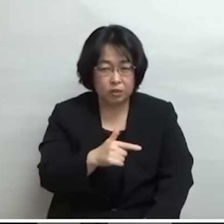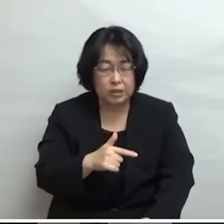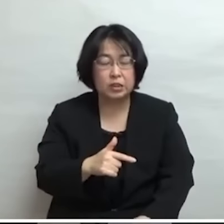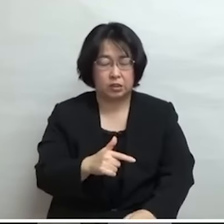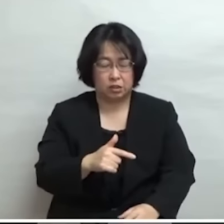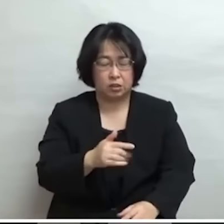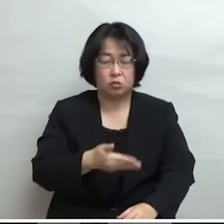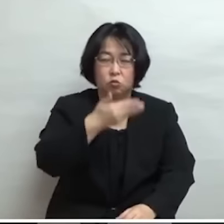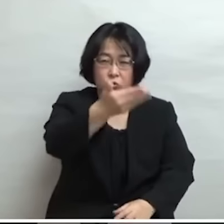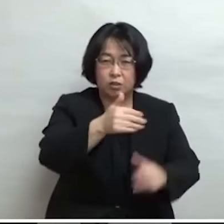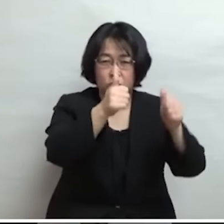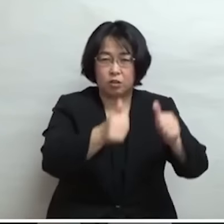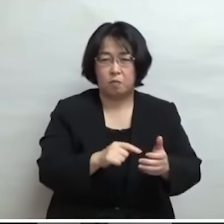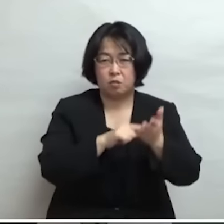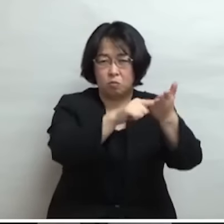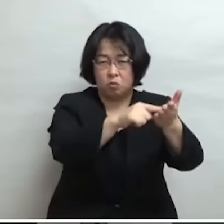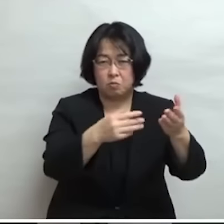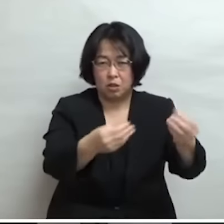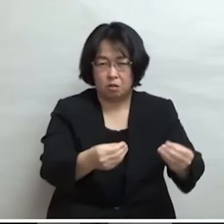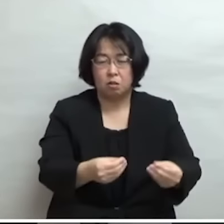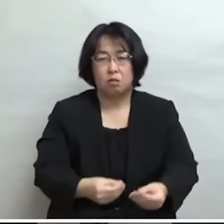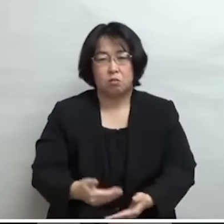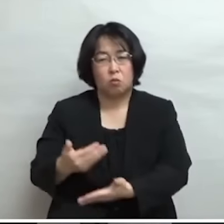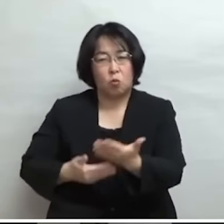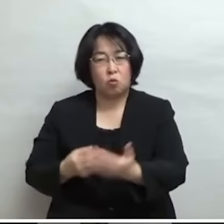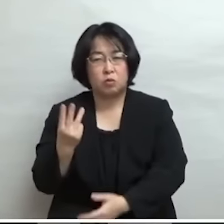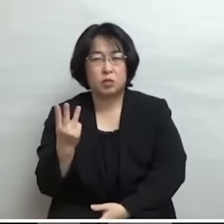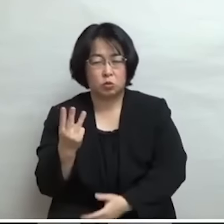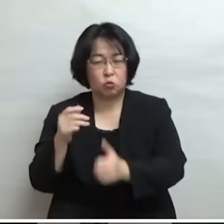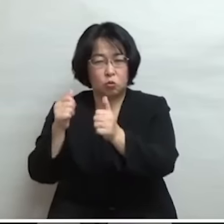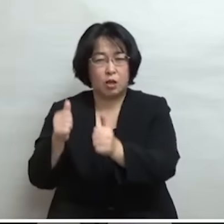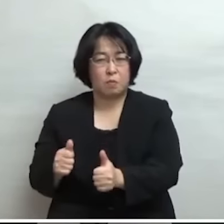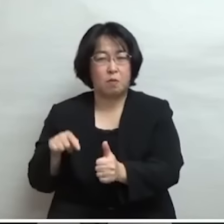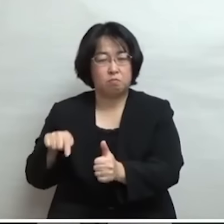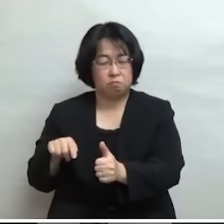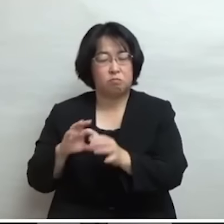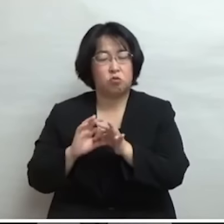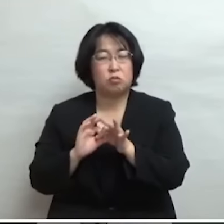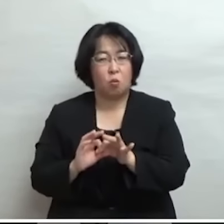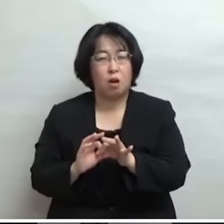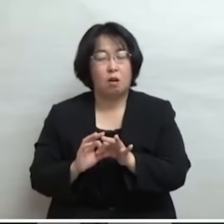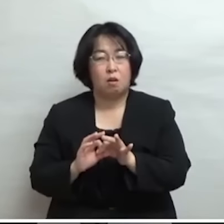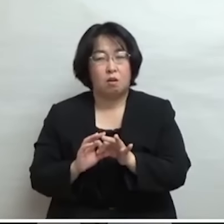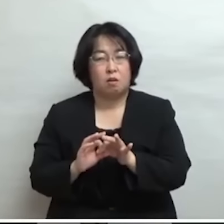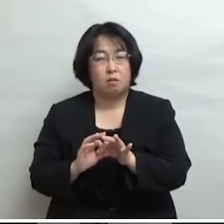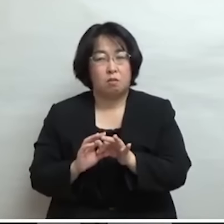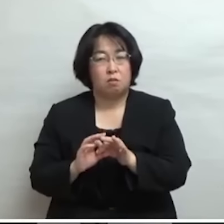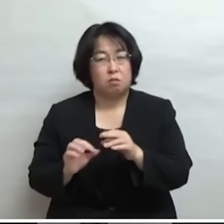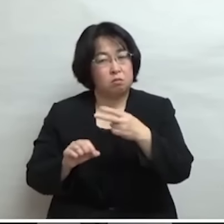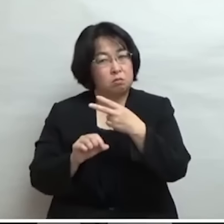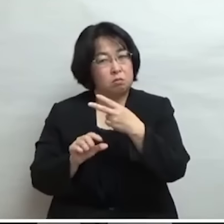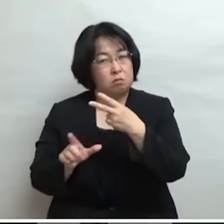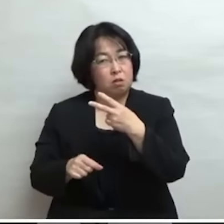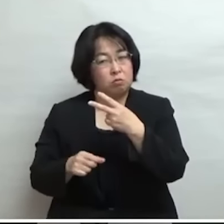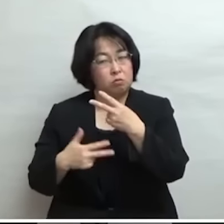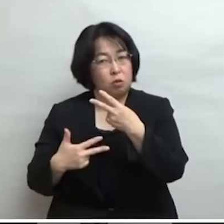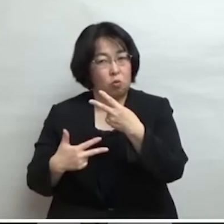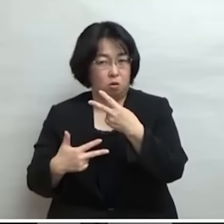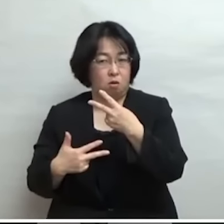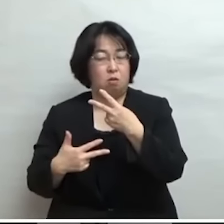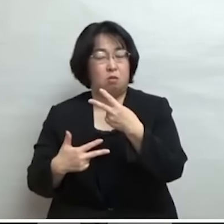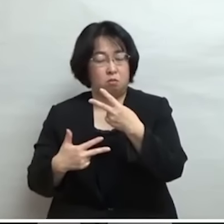というふうに伺っています。で、残る3件の訴訟ですけども、確か3件とも2月7日でしたっけね、